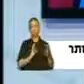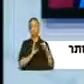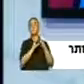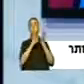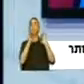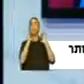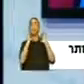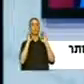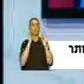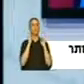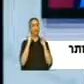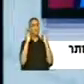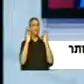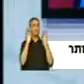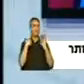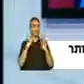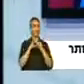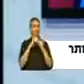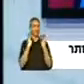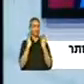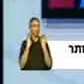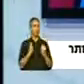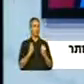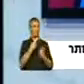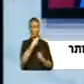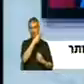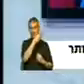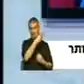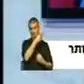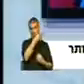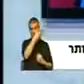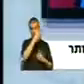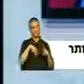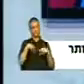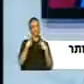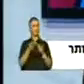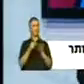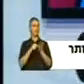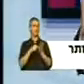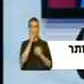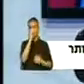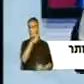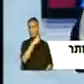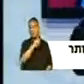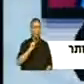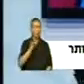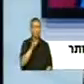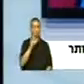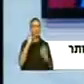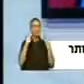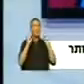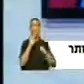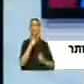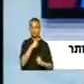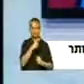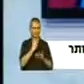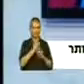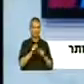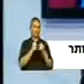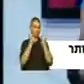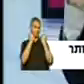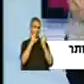מאוד מאוד יציבה, והיא גם בעלת ברית ערכית, וטראמפ יחזיר את הדבר הזה, את הערכיות, כי אצל אובמה כל נושא הדמוקרטיה הישראלית עורער בבית